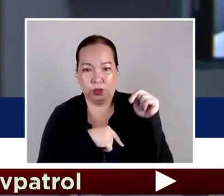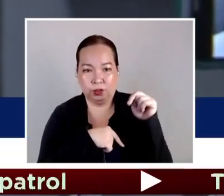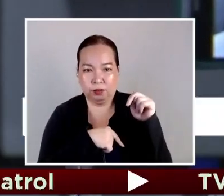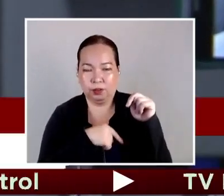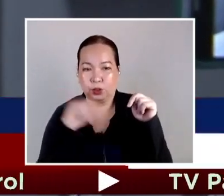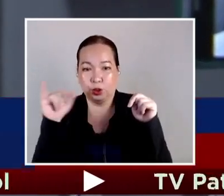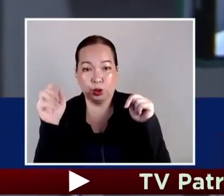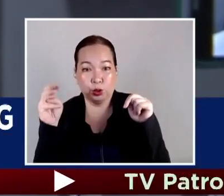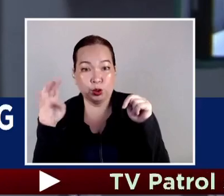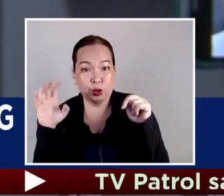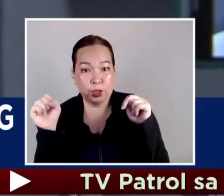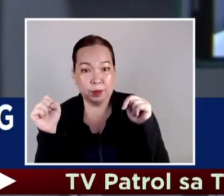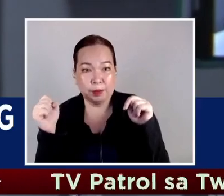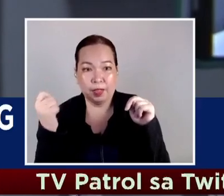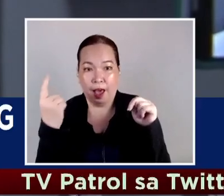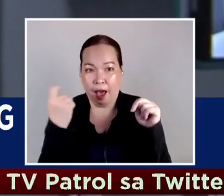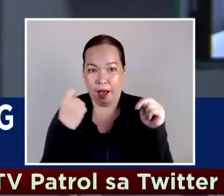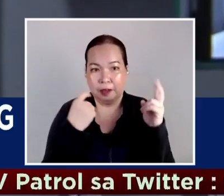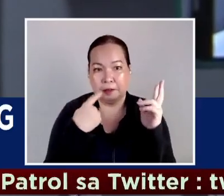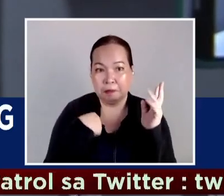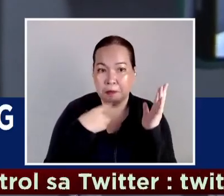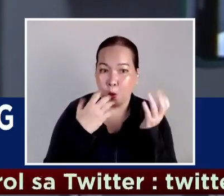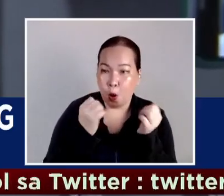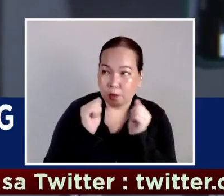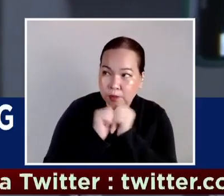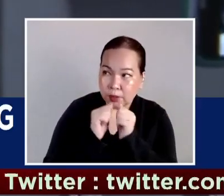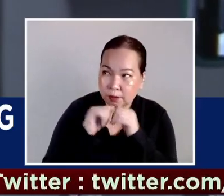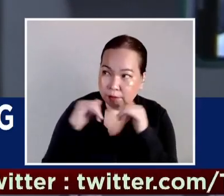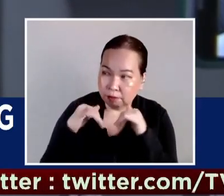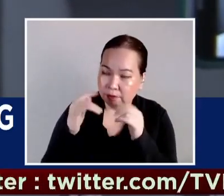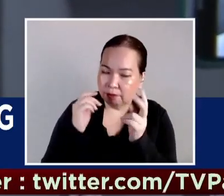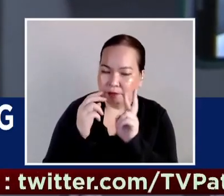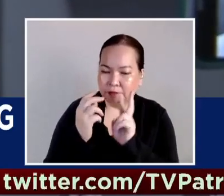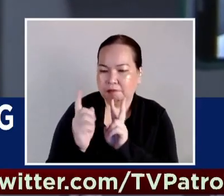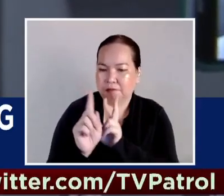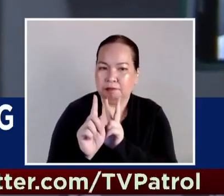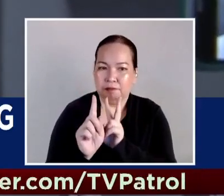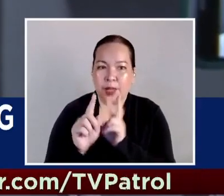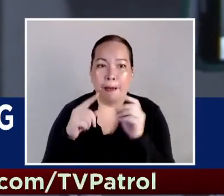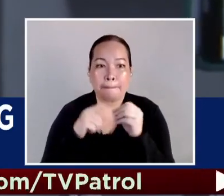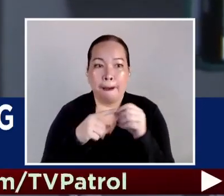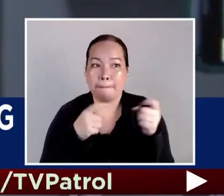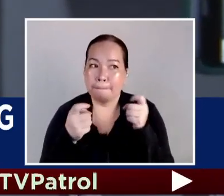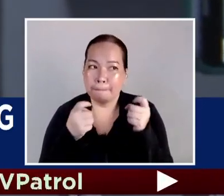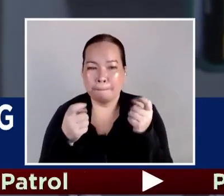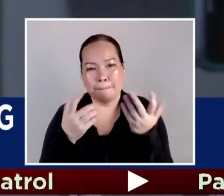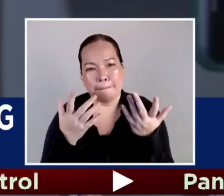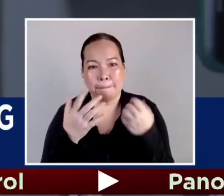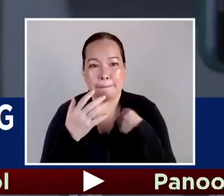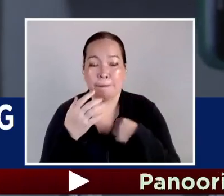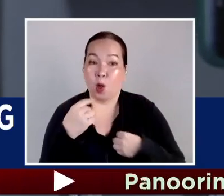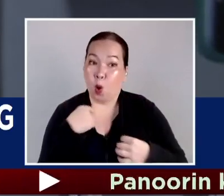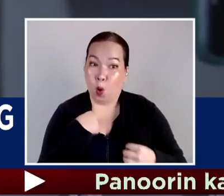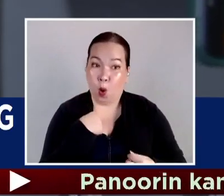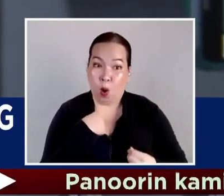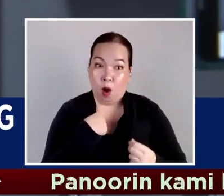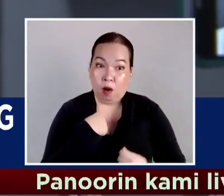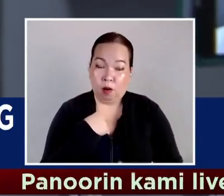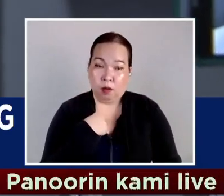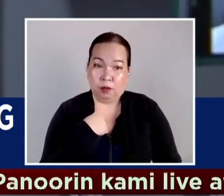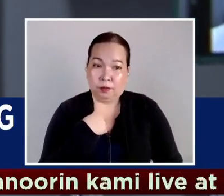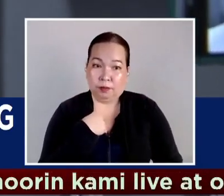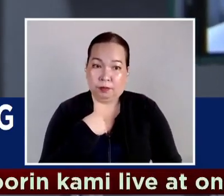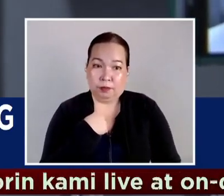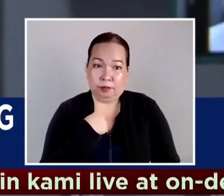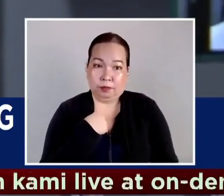was asking to he asked to have a meeting with Ken and I, and it was all about management, and I was on